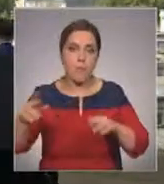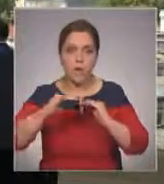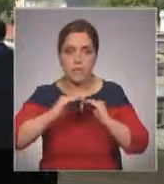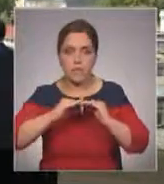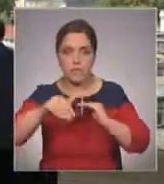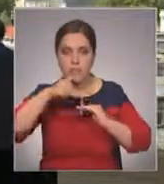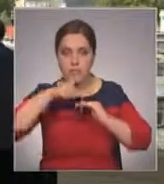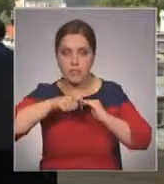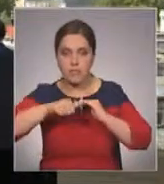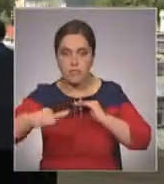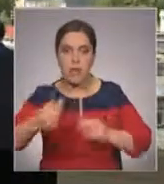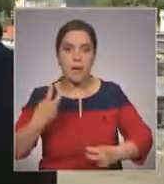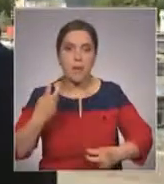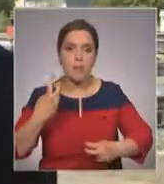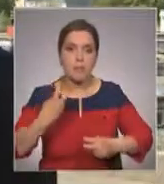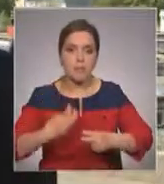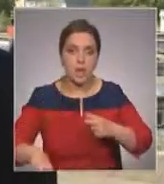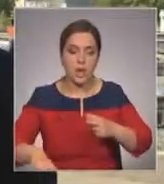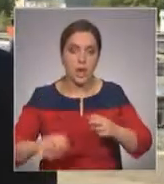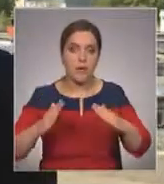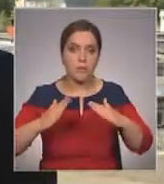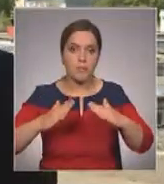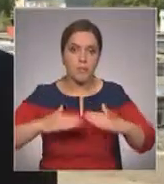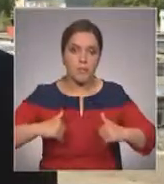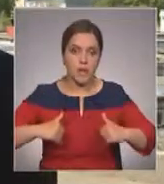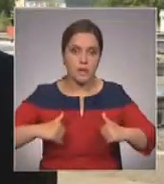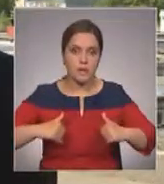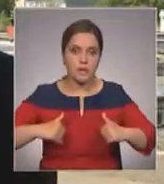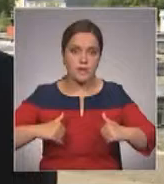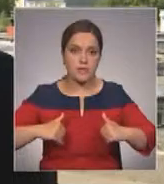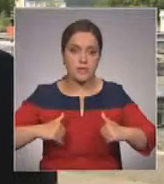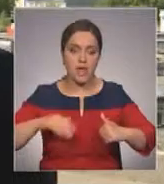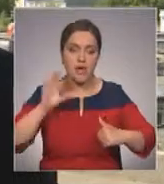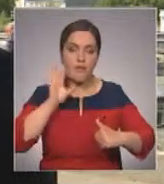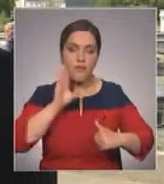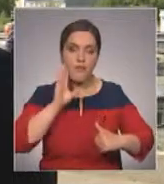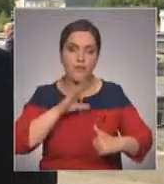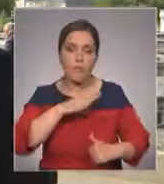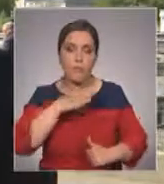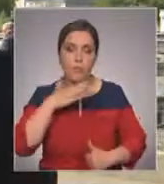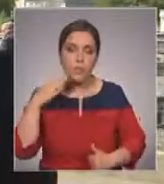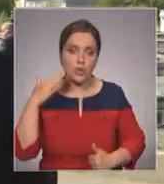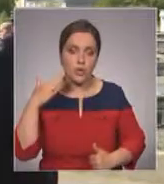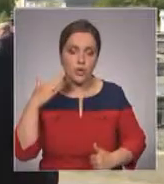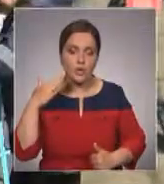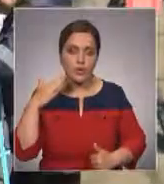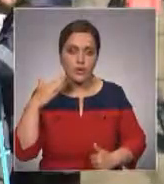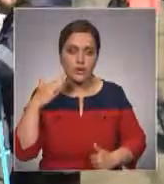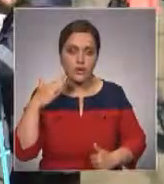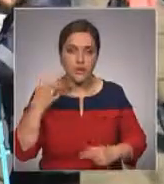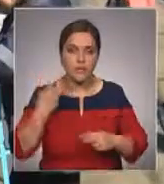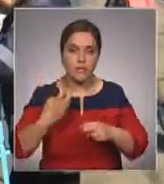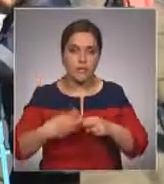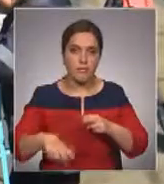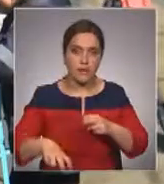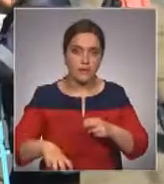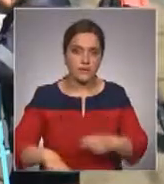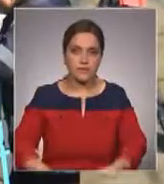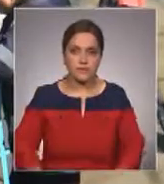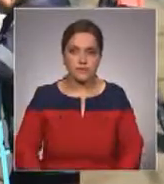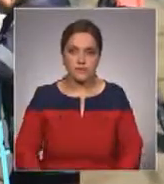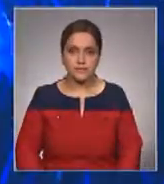под полотном асфальтным, в связи с чем произошло обрушение асфальтного